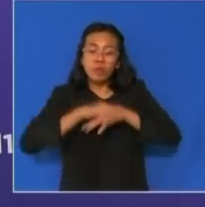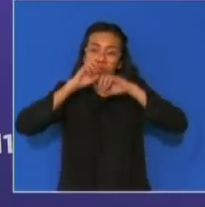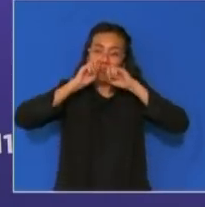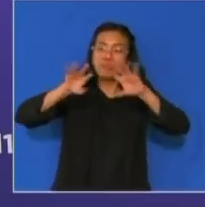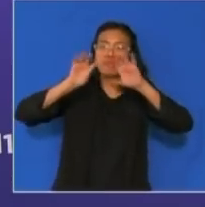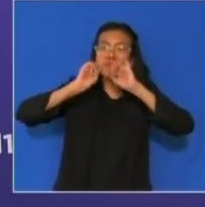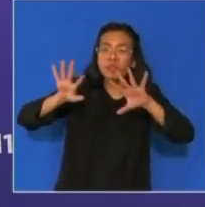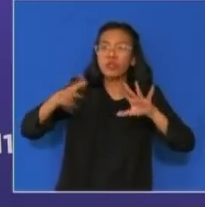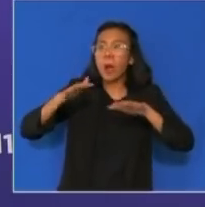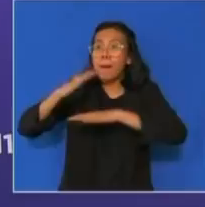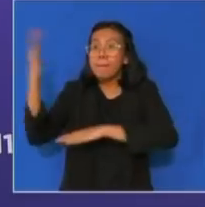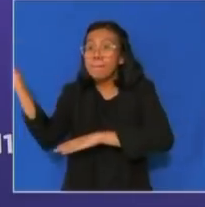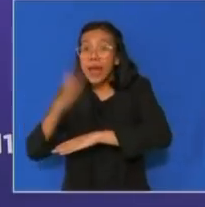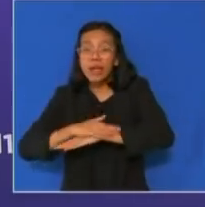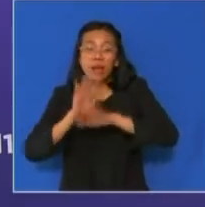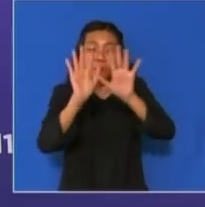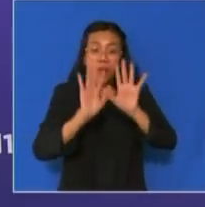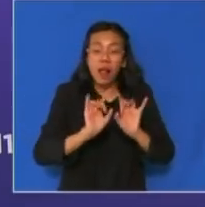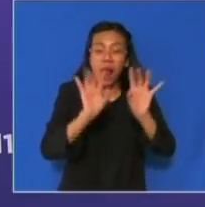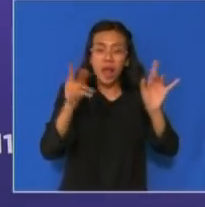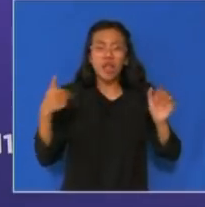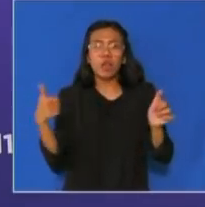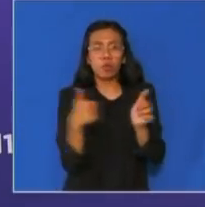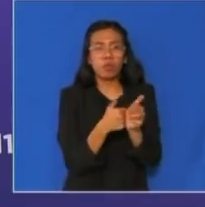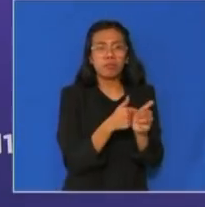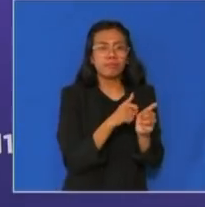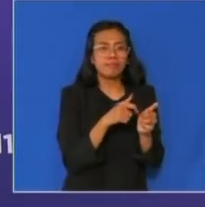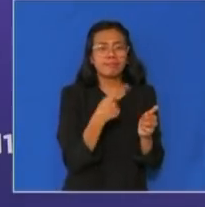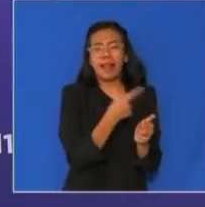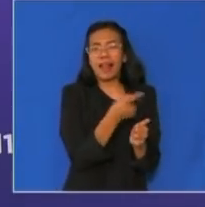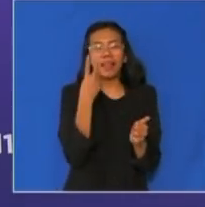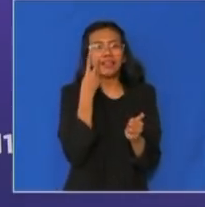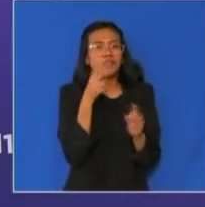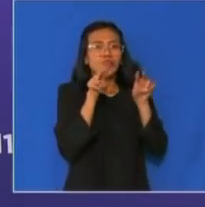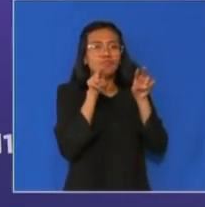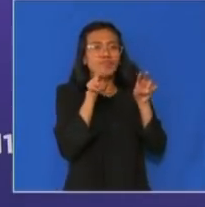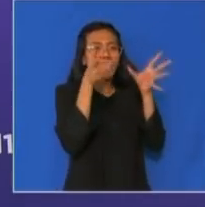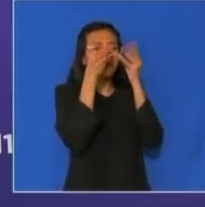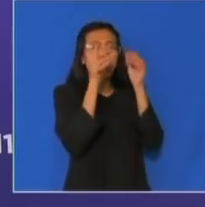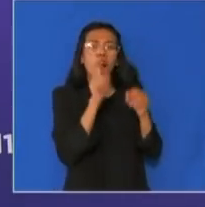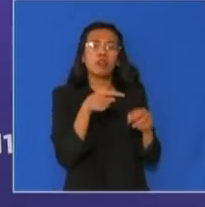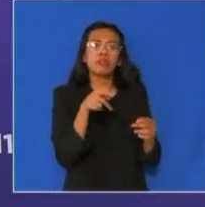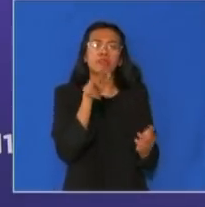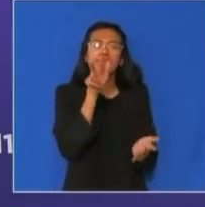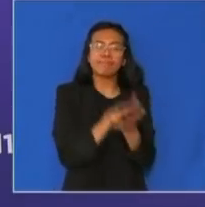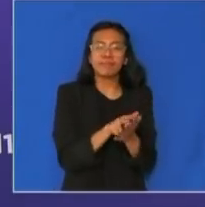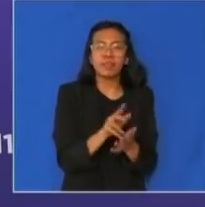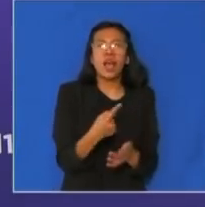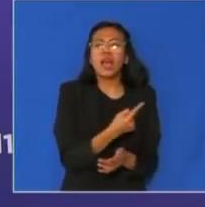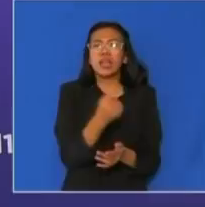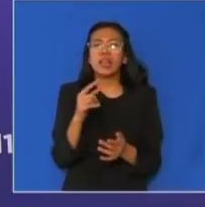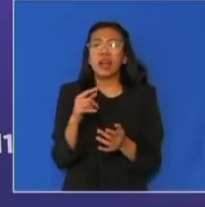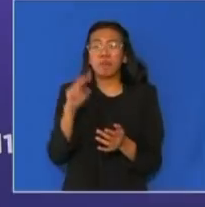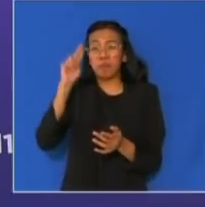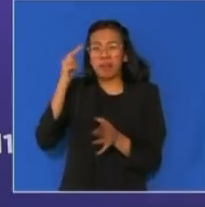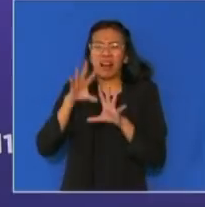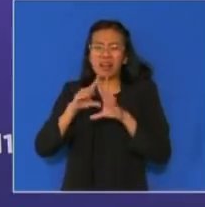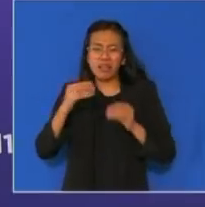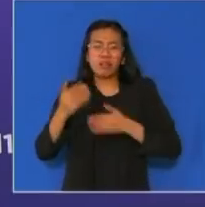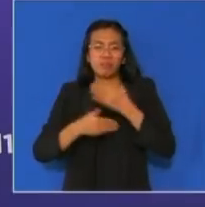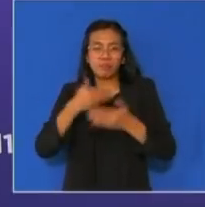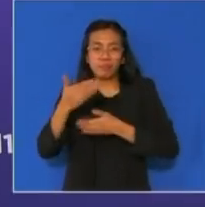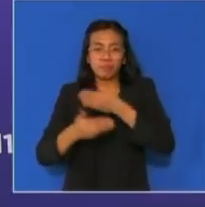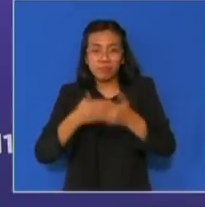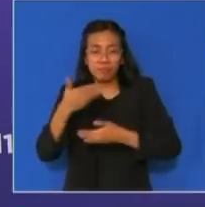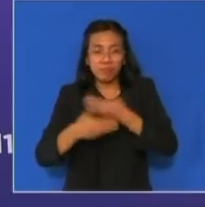oleh media-media yang lainnya. Oleh karena itu, saudara-saudara sekalian, kita terus bekerja. Data yang